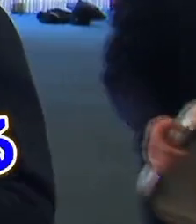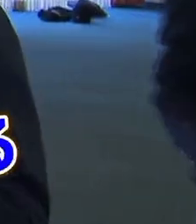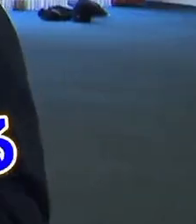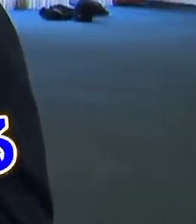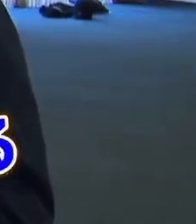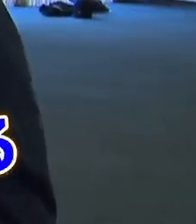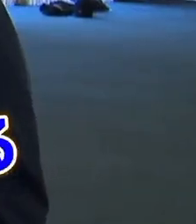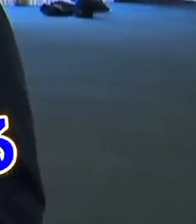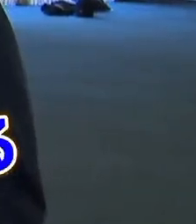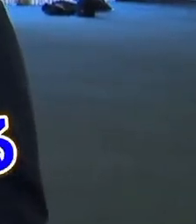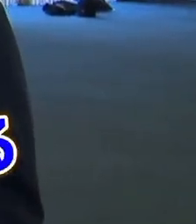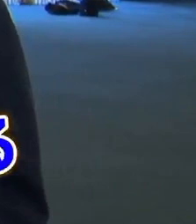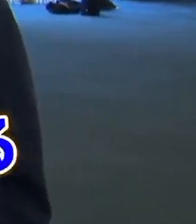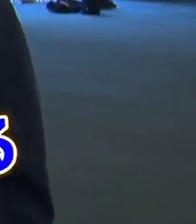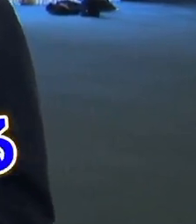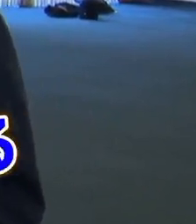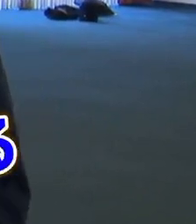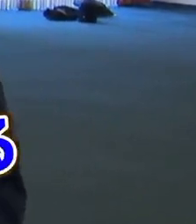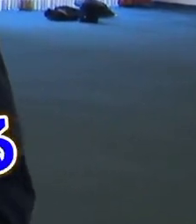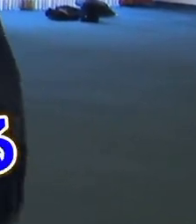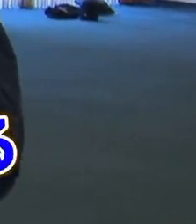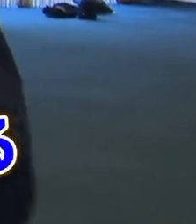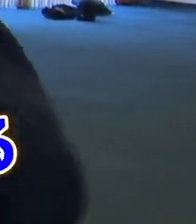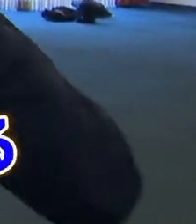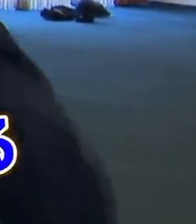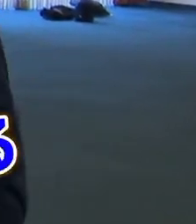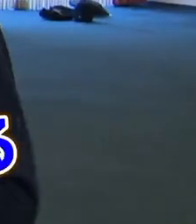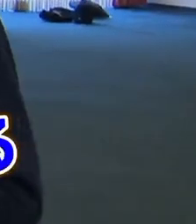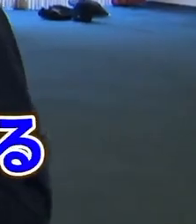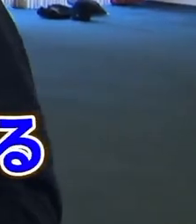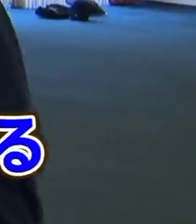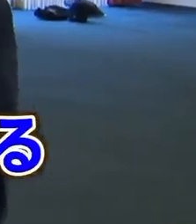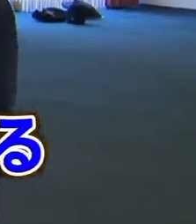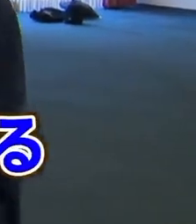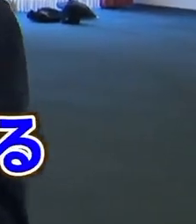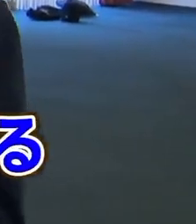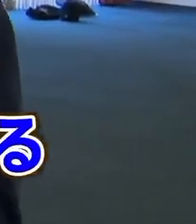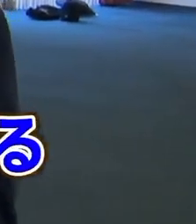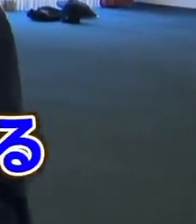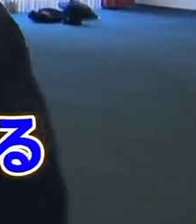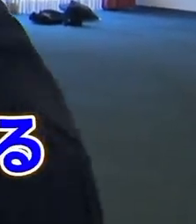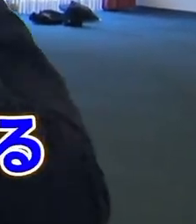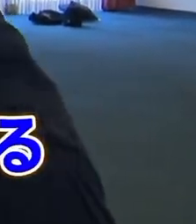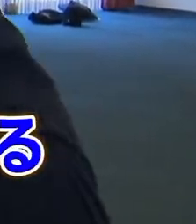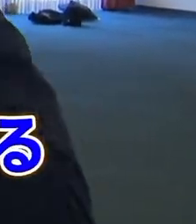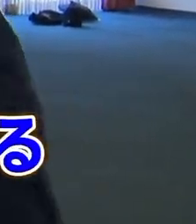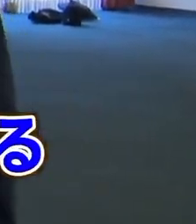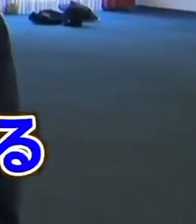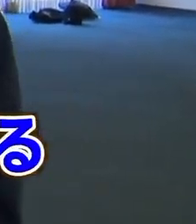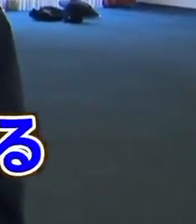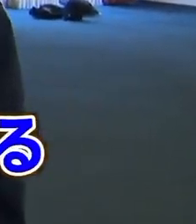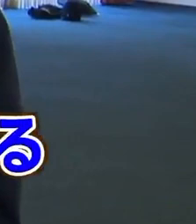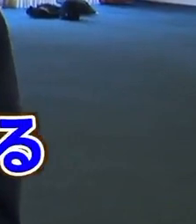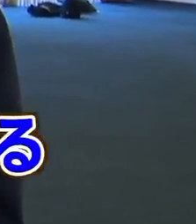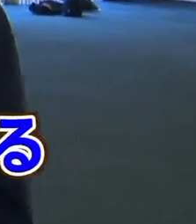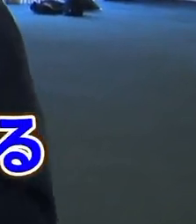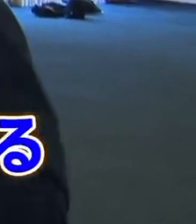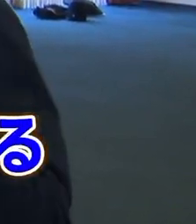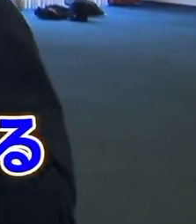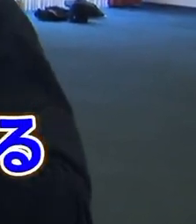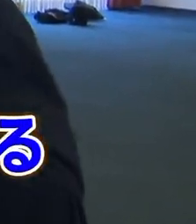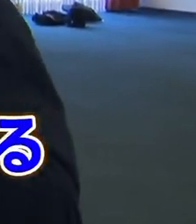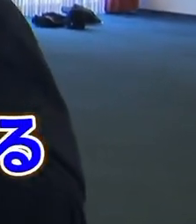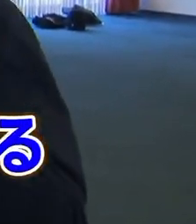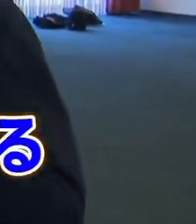先のことを考えいろいろ考えるけれども、聴覚障害者の方は今を考えること